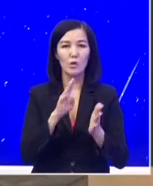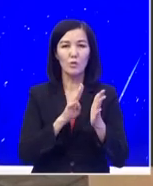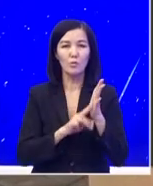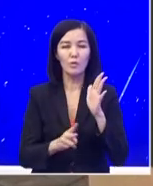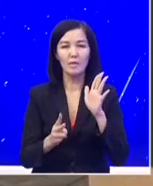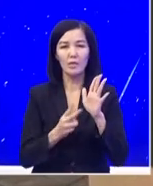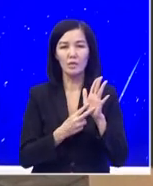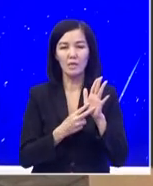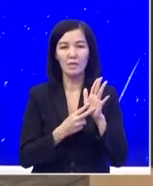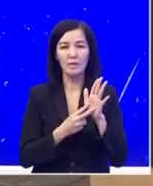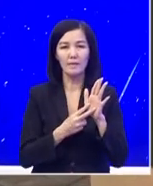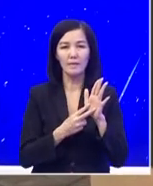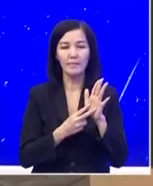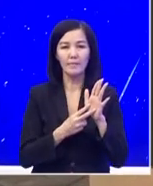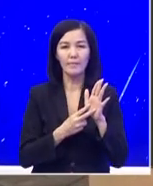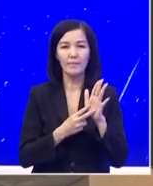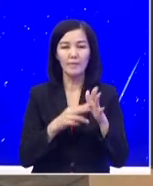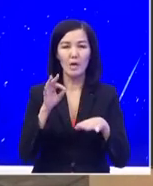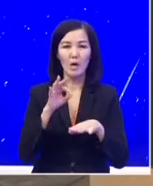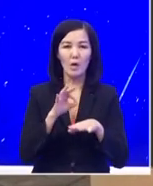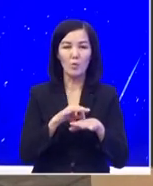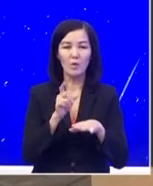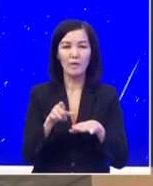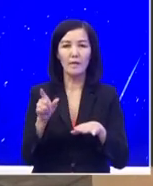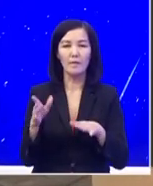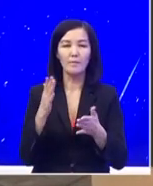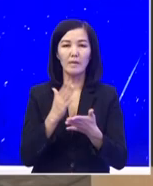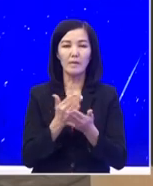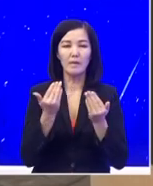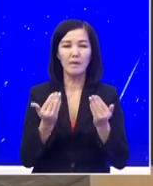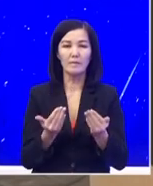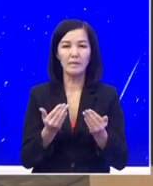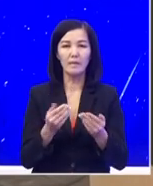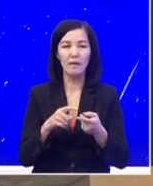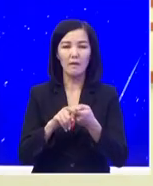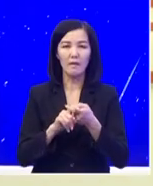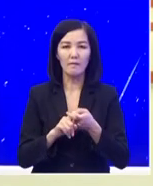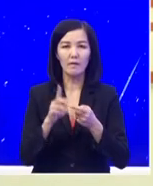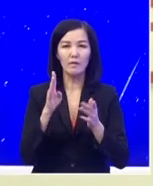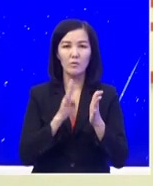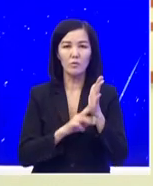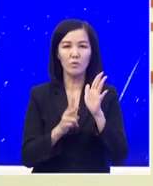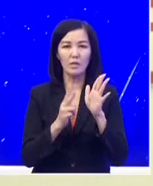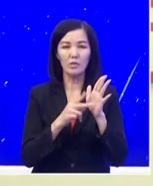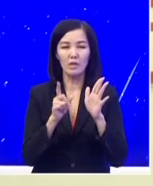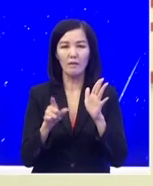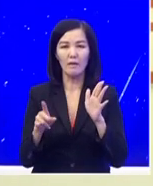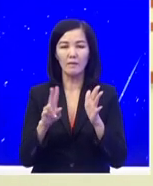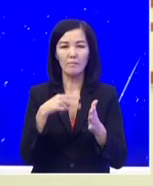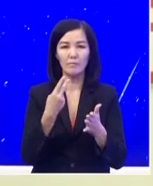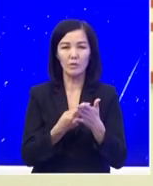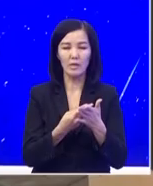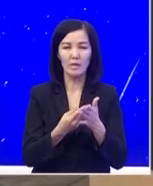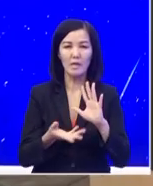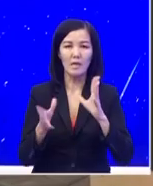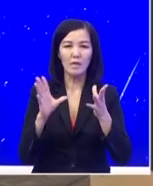197 провизорлық отделенияда науқастар жатыр. Инфекцияда қазір бізде 97 адам науқастар жатыр.